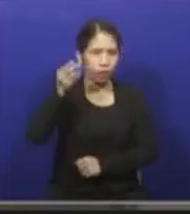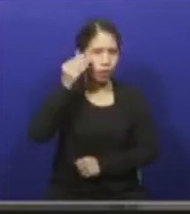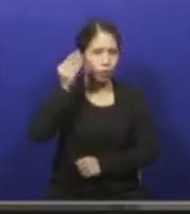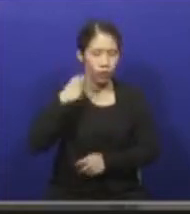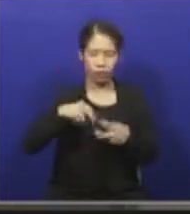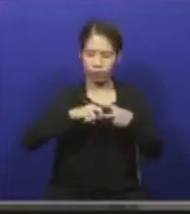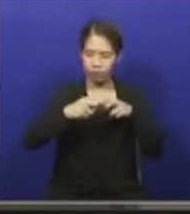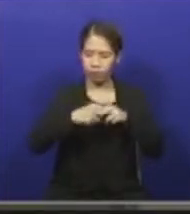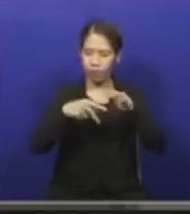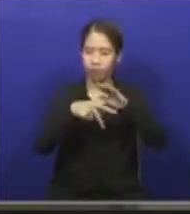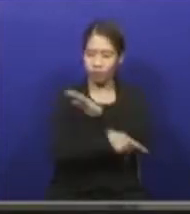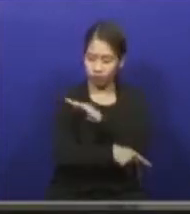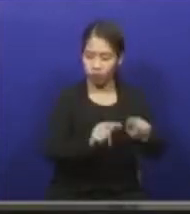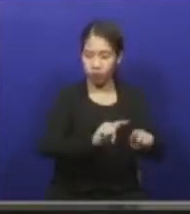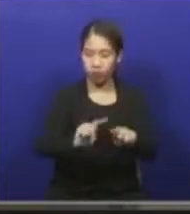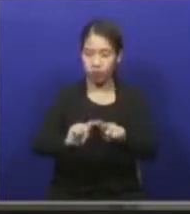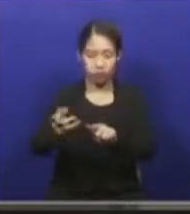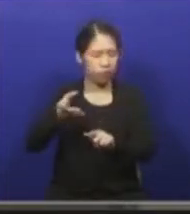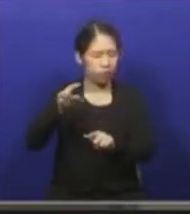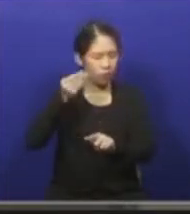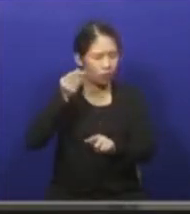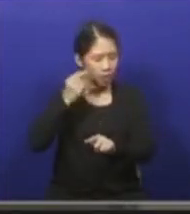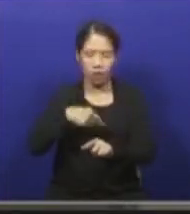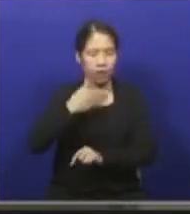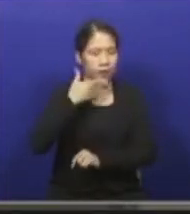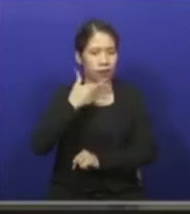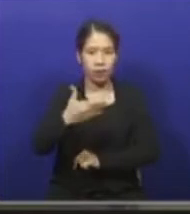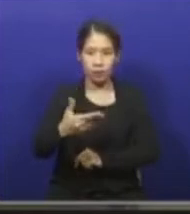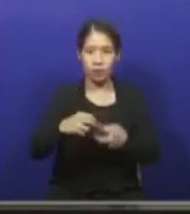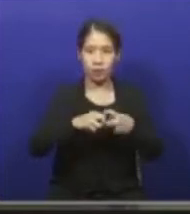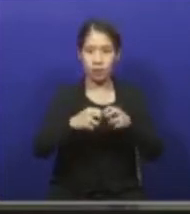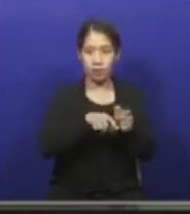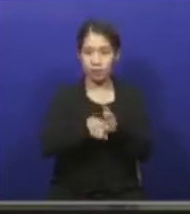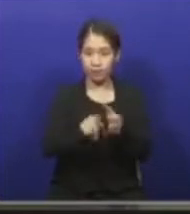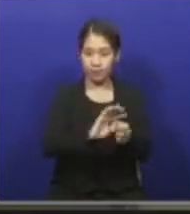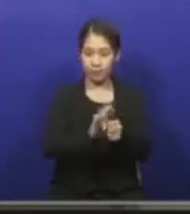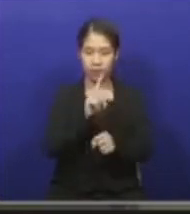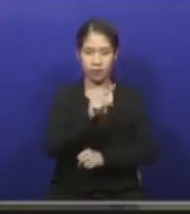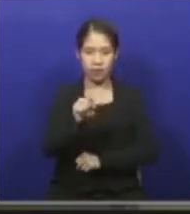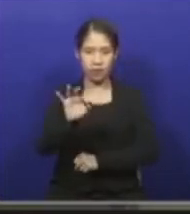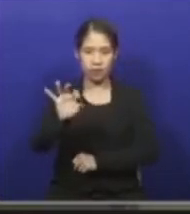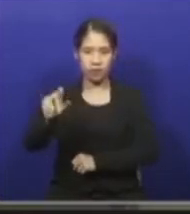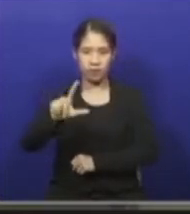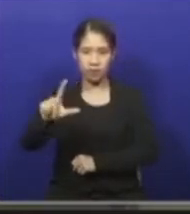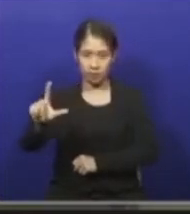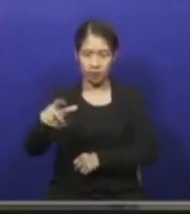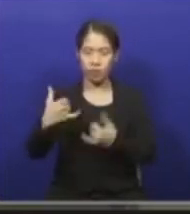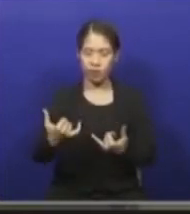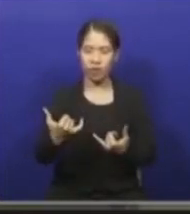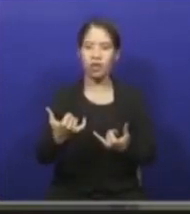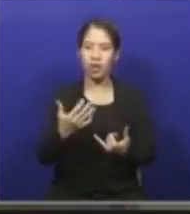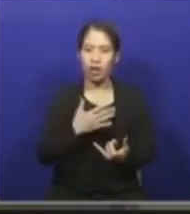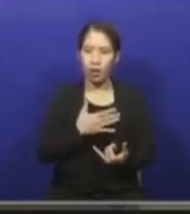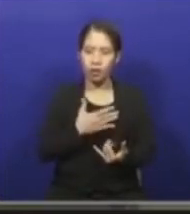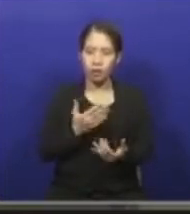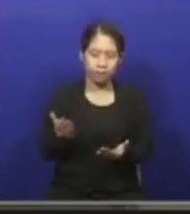ปชันที่พวกเราเอาแต่คิดว่าเป็นปัญหาที่ไม่มีวันแก้ไขได้ในงบโควิด 1.9 ล้านล้านบาทนี้พวกเราที่ลงทุนลงแรงสั่งส